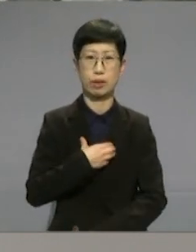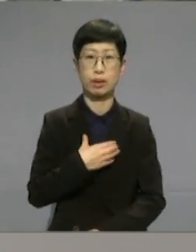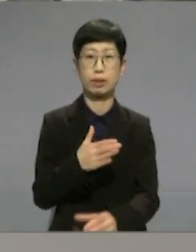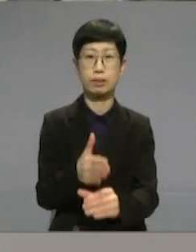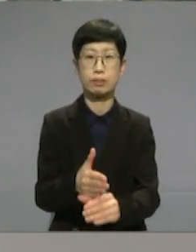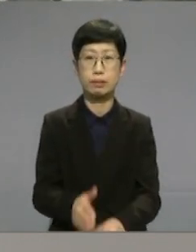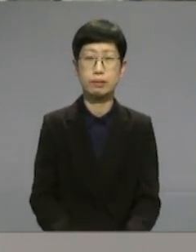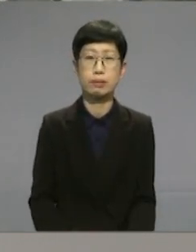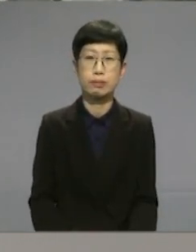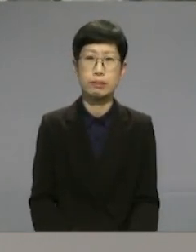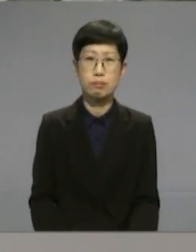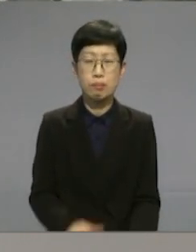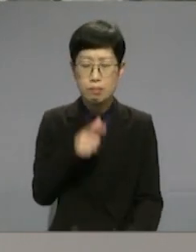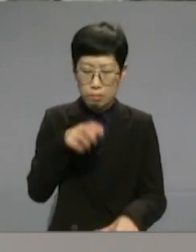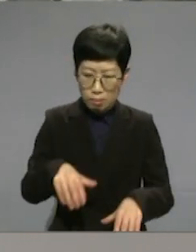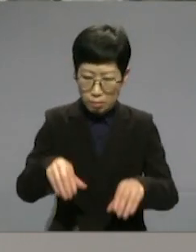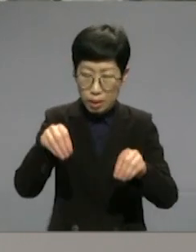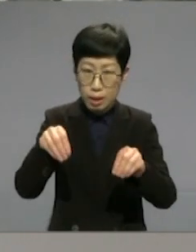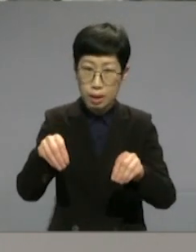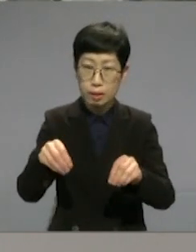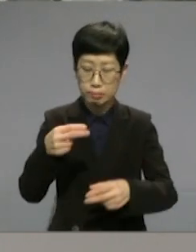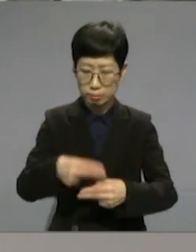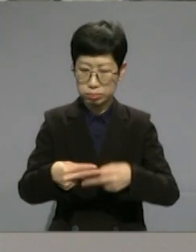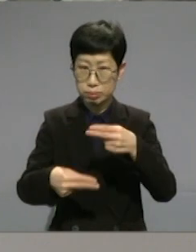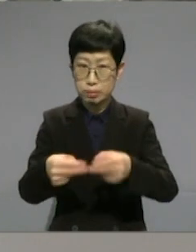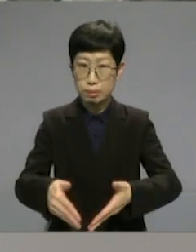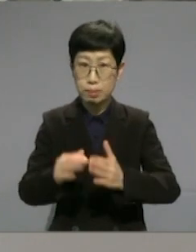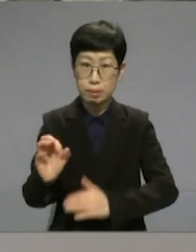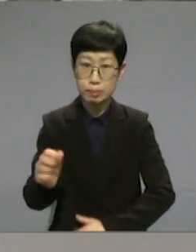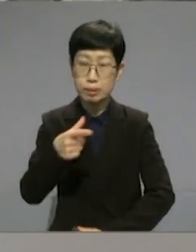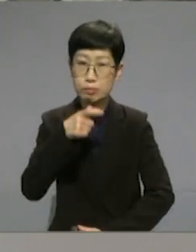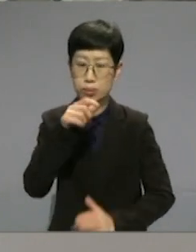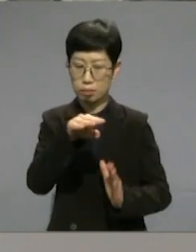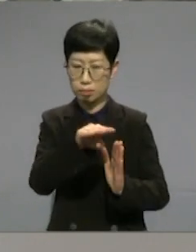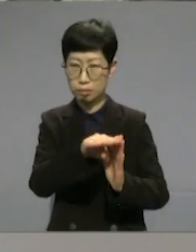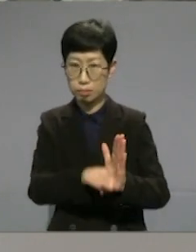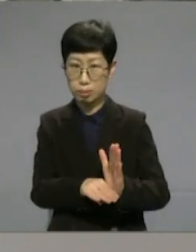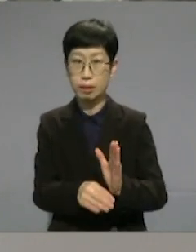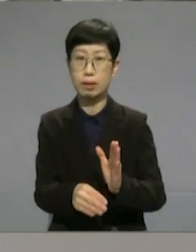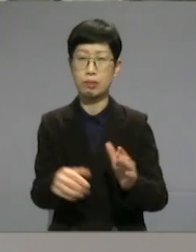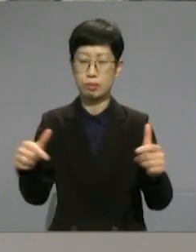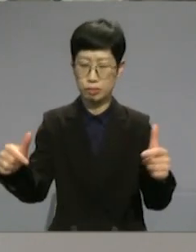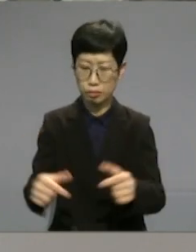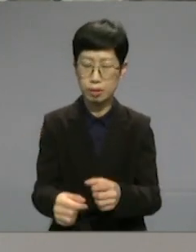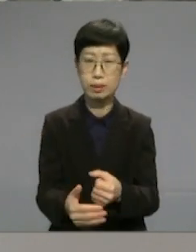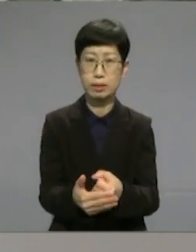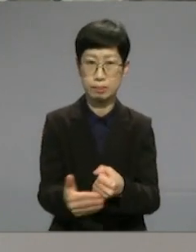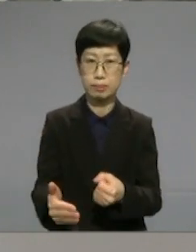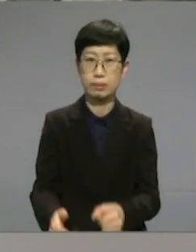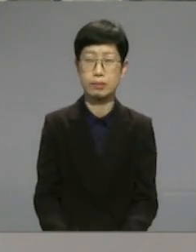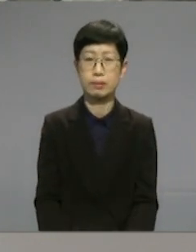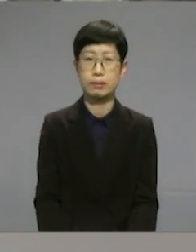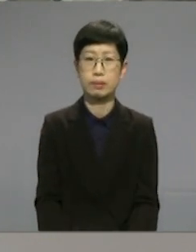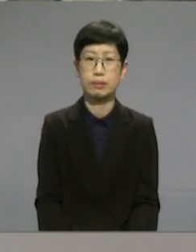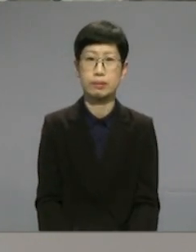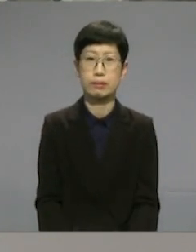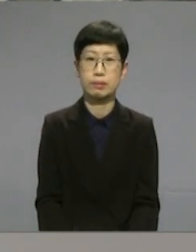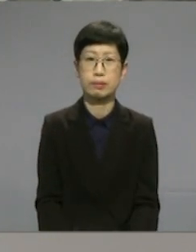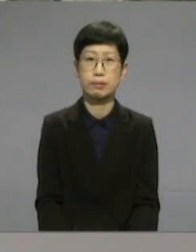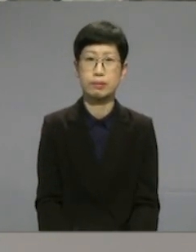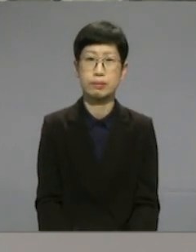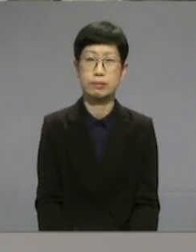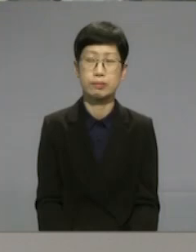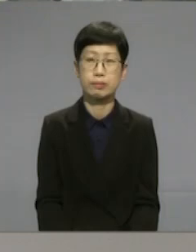알려졌습니다 가뭄과 댐 건설로 수량이 줄어드 것이 가장 큰 원인으로 지목됩니다 원혜미 월드